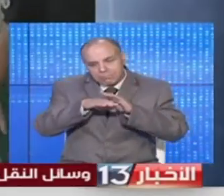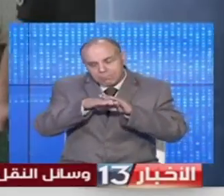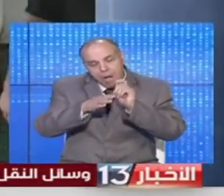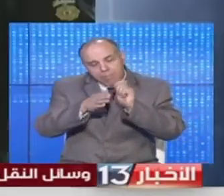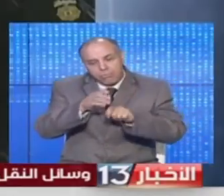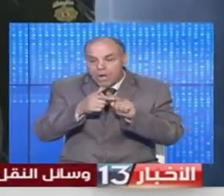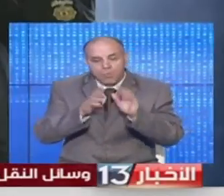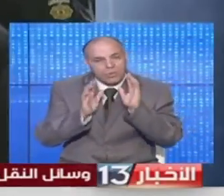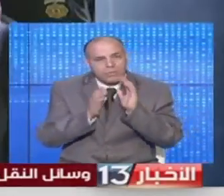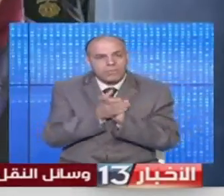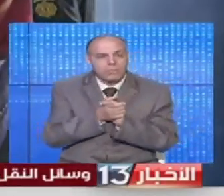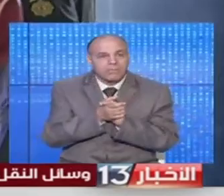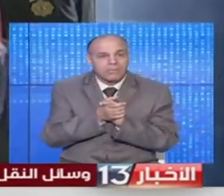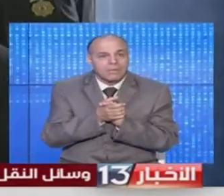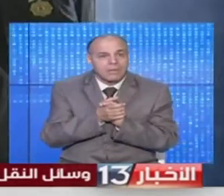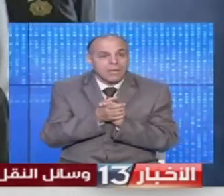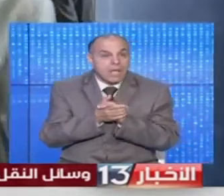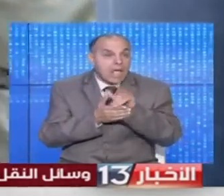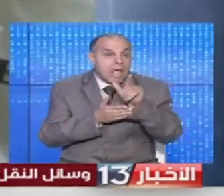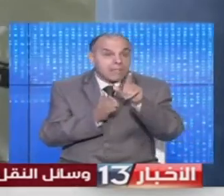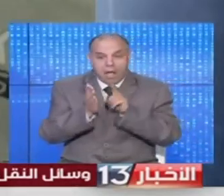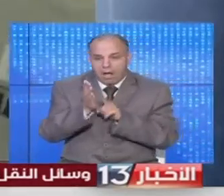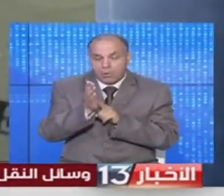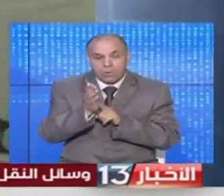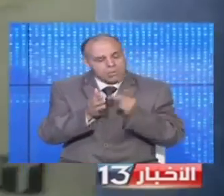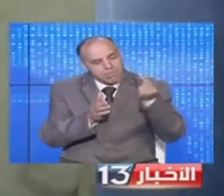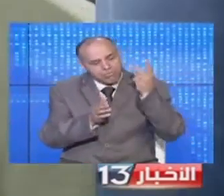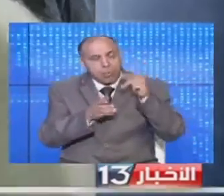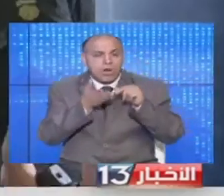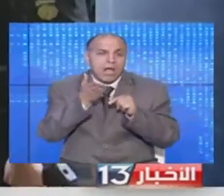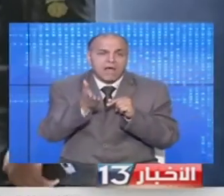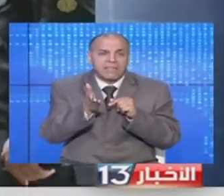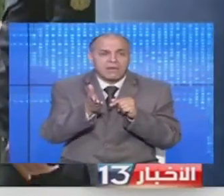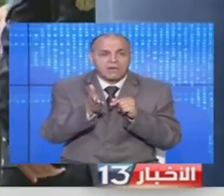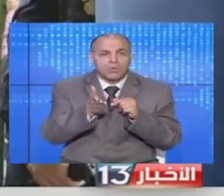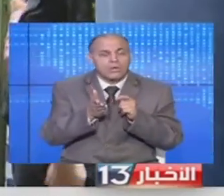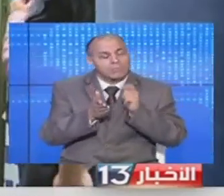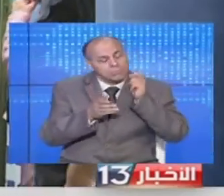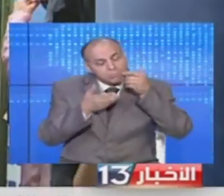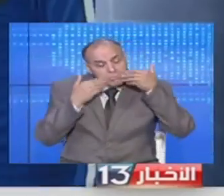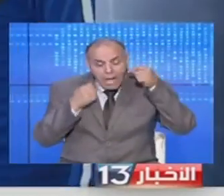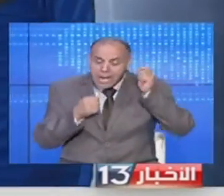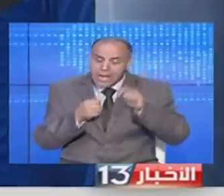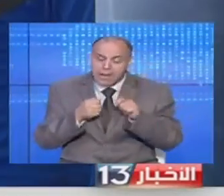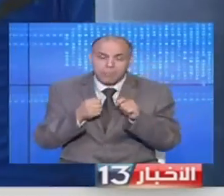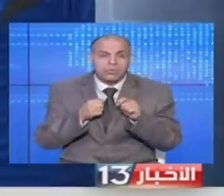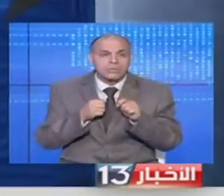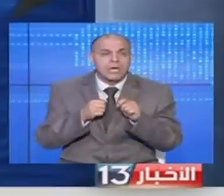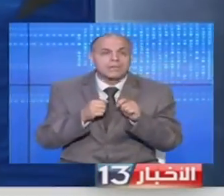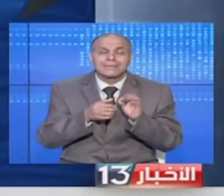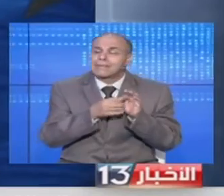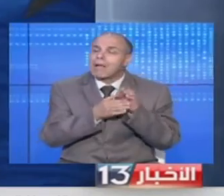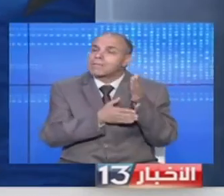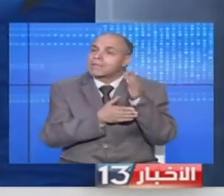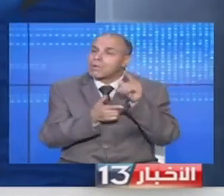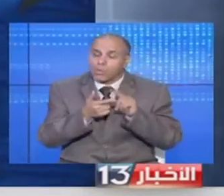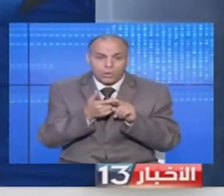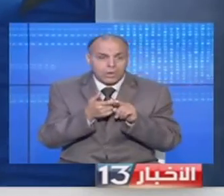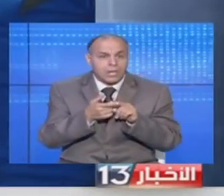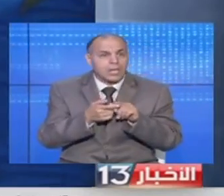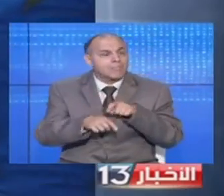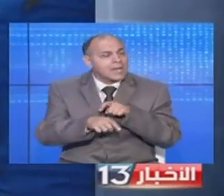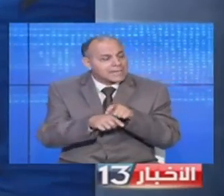اللازمه المرور الى هذا الاجراء الزجريه يندرج في اطار ارتداء الكمامات في الفضائيه العموميه نظرا